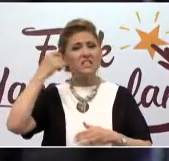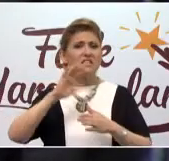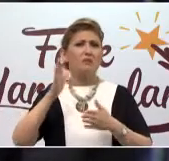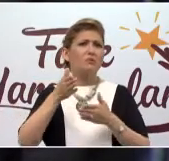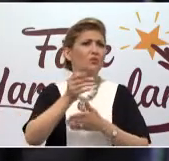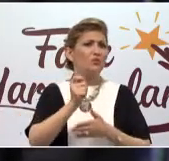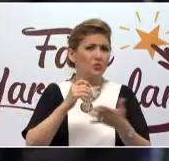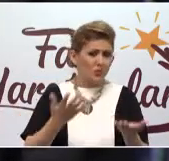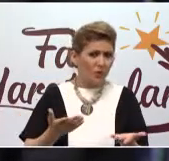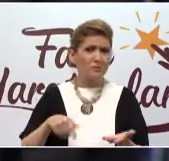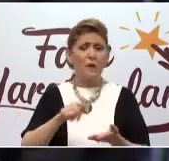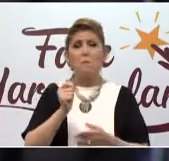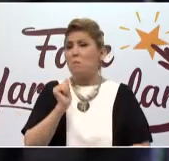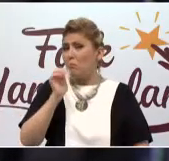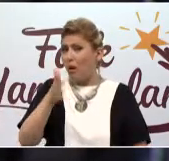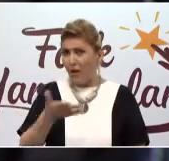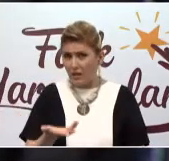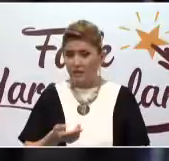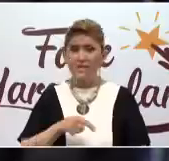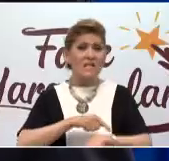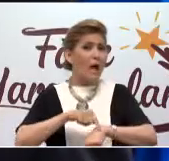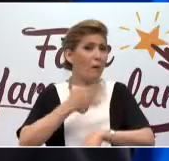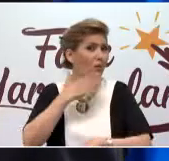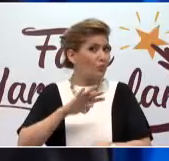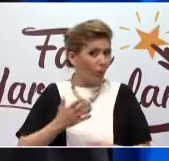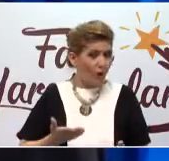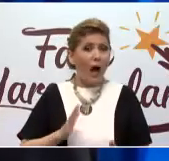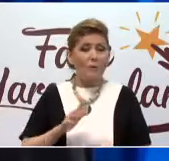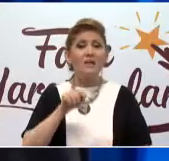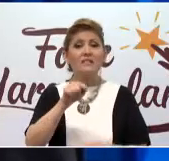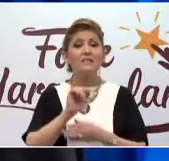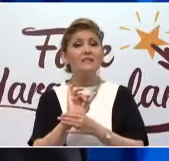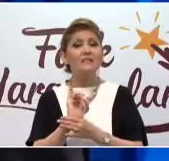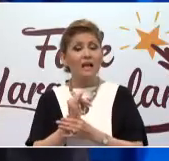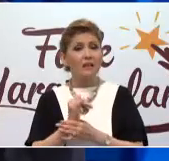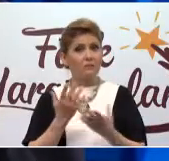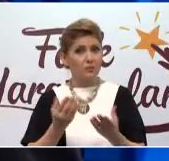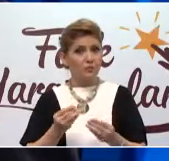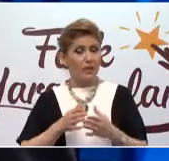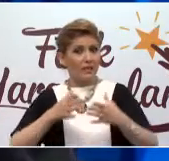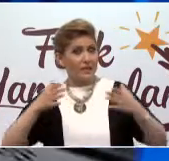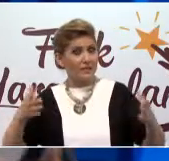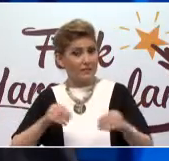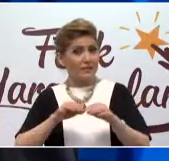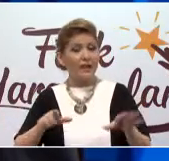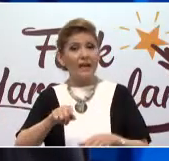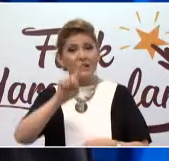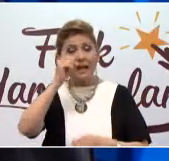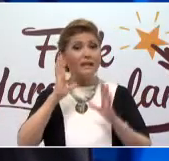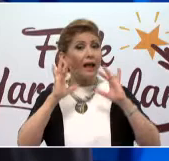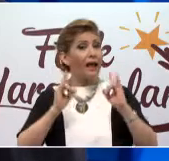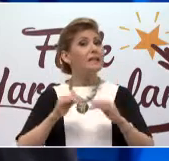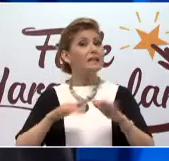zor. Kimisi için pahalı, kimisi için zamanı yok ama siz sanatı bayağı geniş alanlara yayıyorsunuz. Hatta sadece Edirne'de